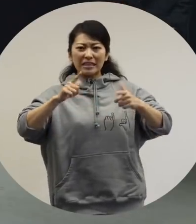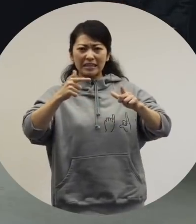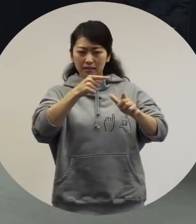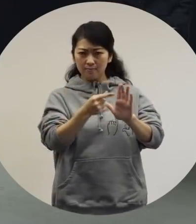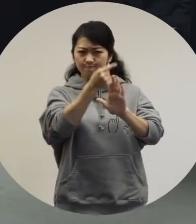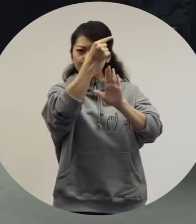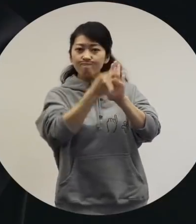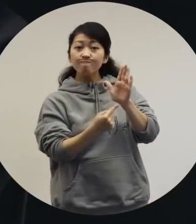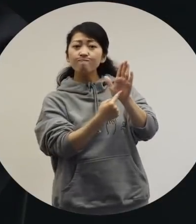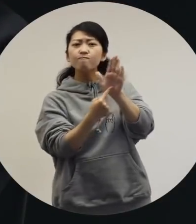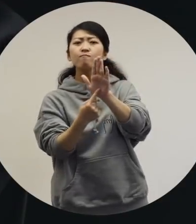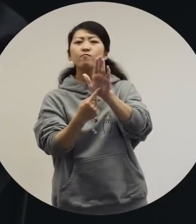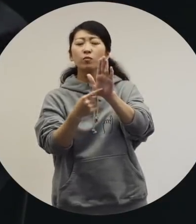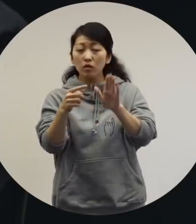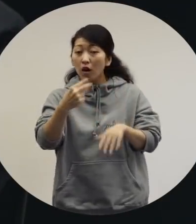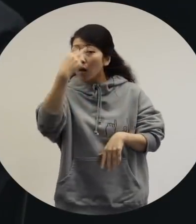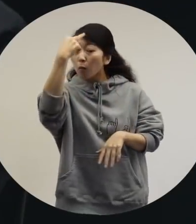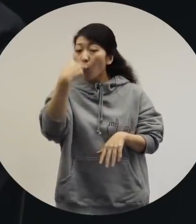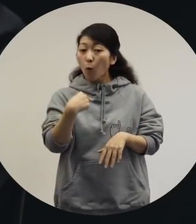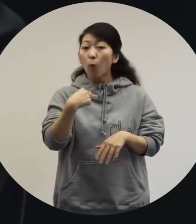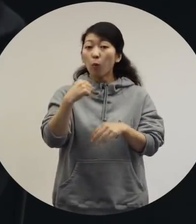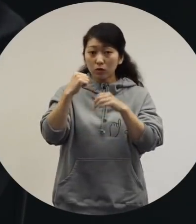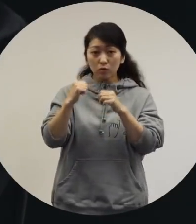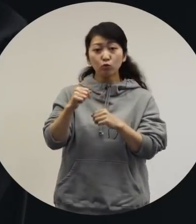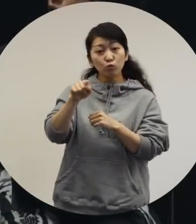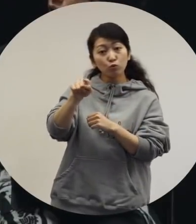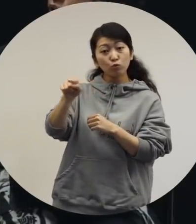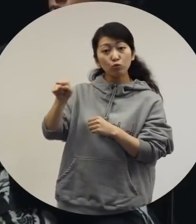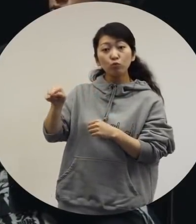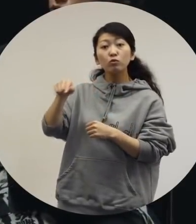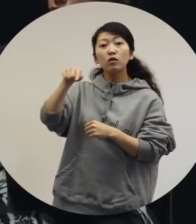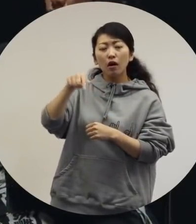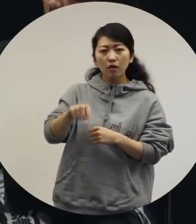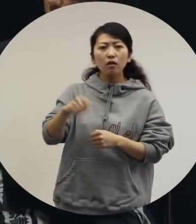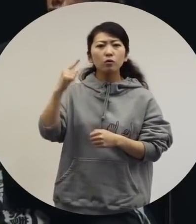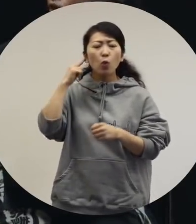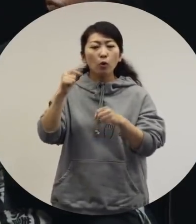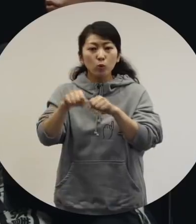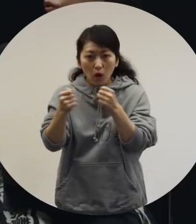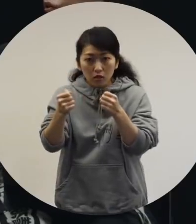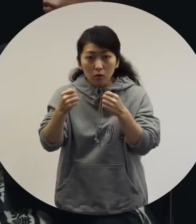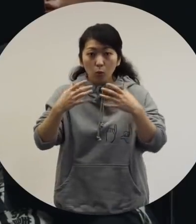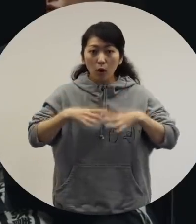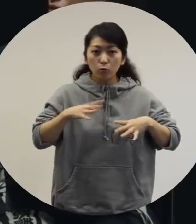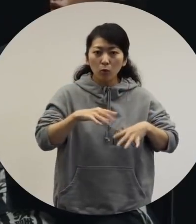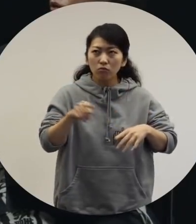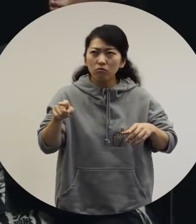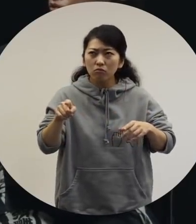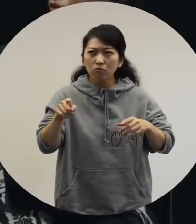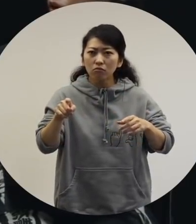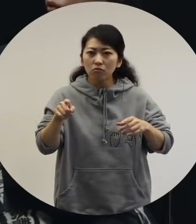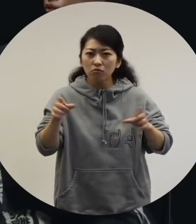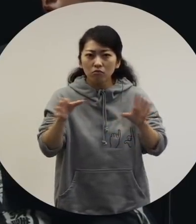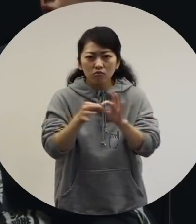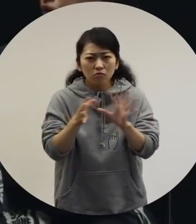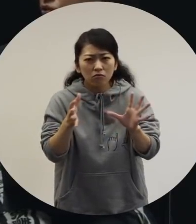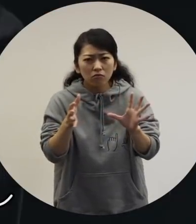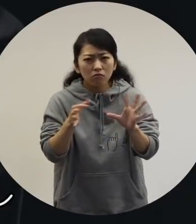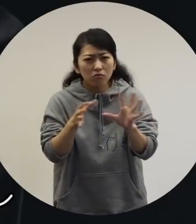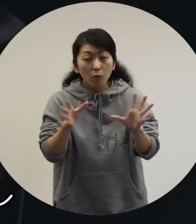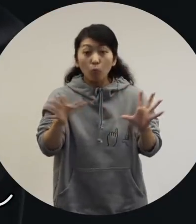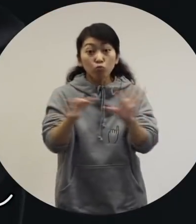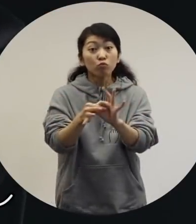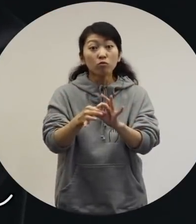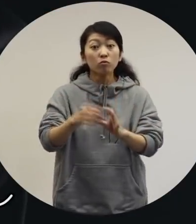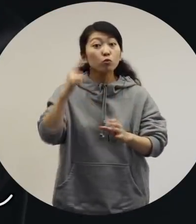をテーマにしたりとか、視覚情報が失われているような方だったりとかする中で、僕聴覚障害とファッションって実はそんなに遠くないっていうか、